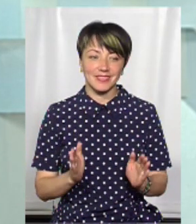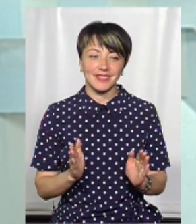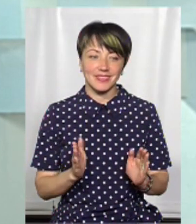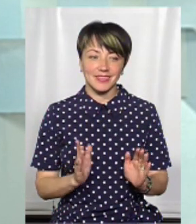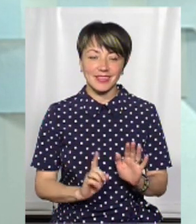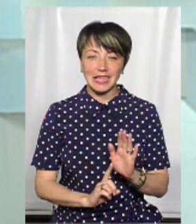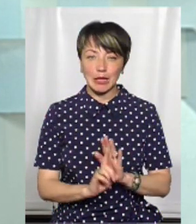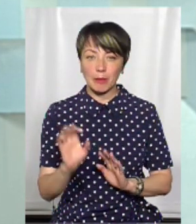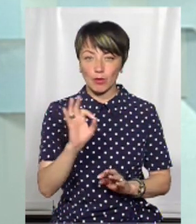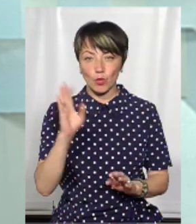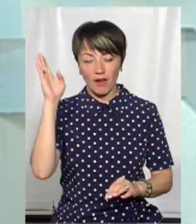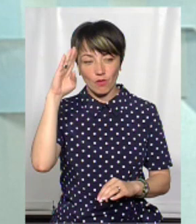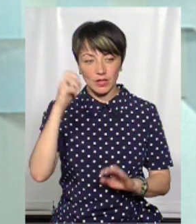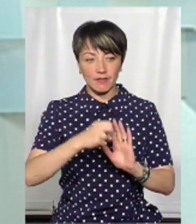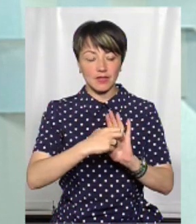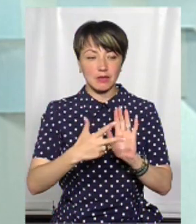температура води досягне